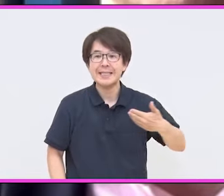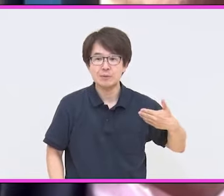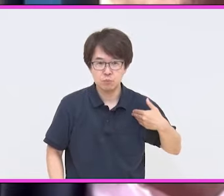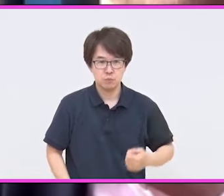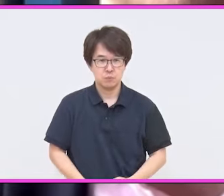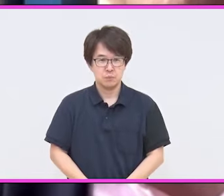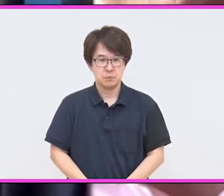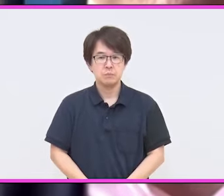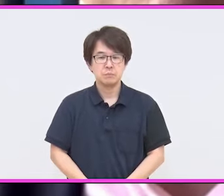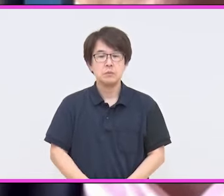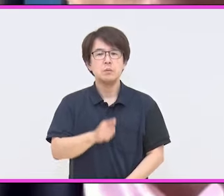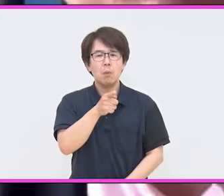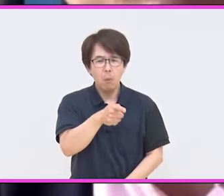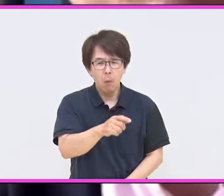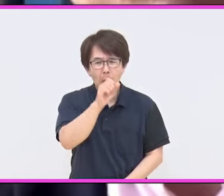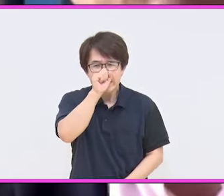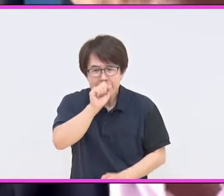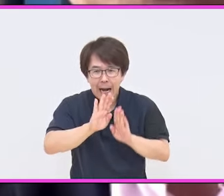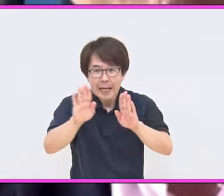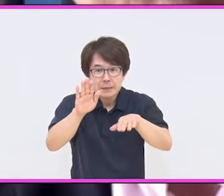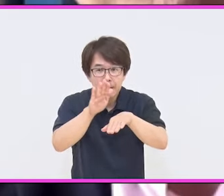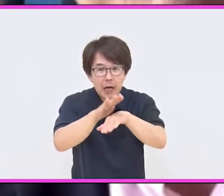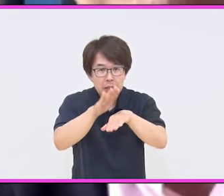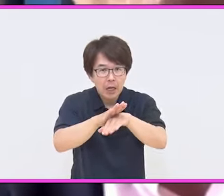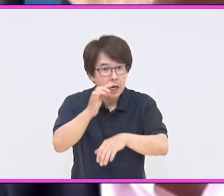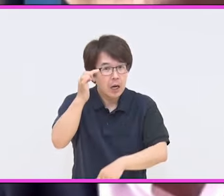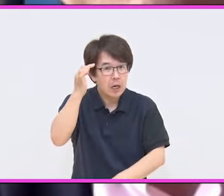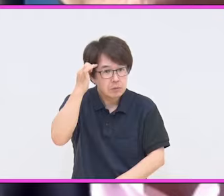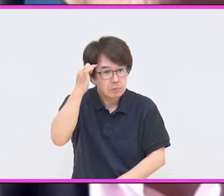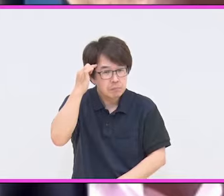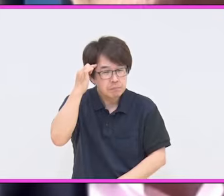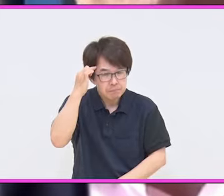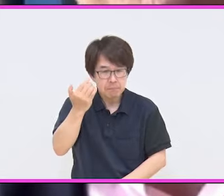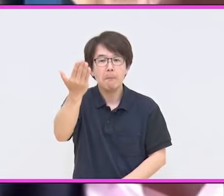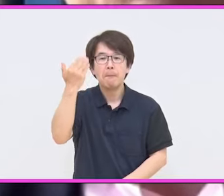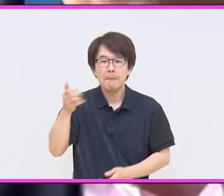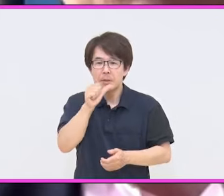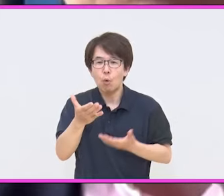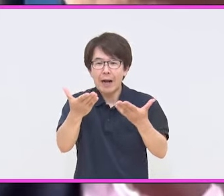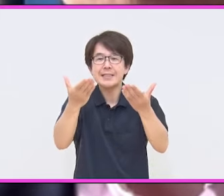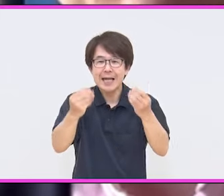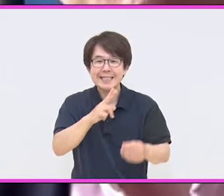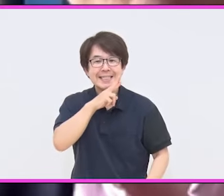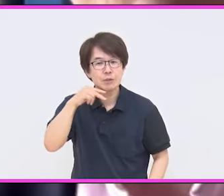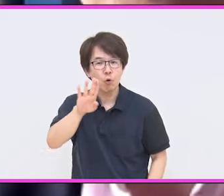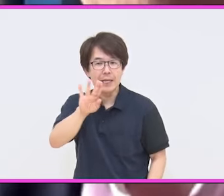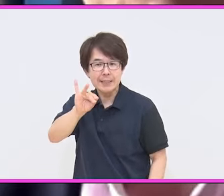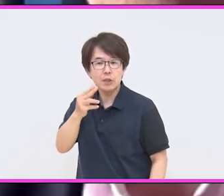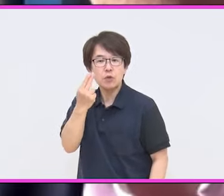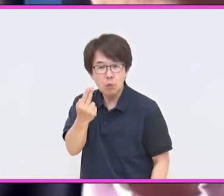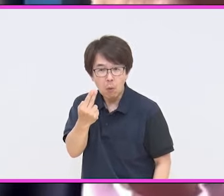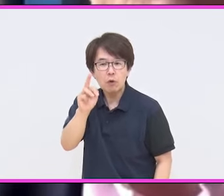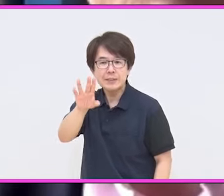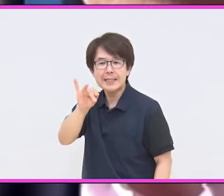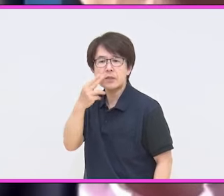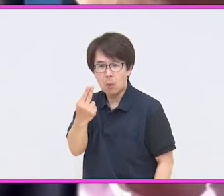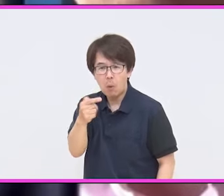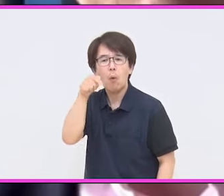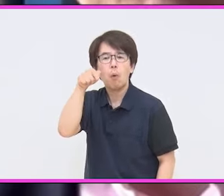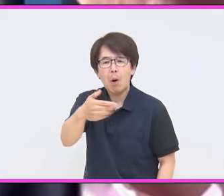to start. And we had a program called Get Set, which was a youth engagement program